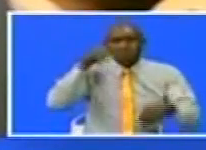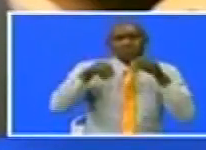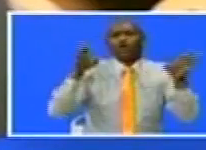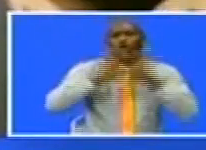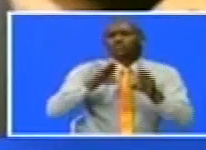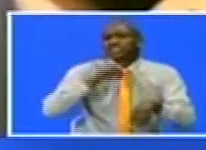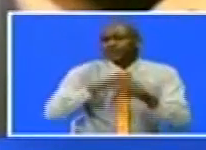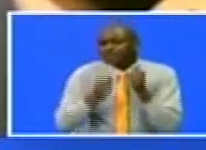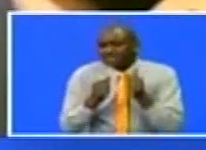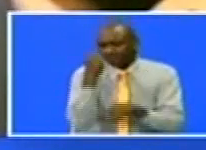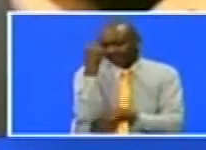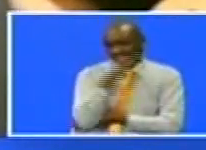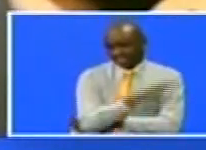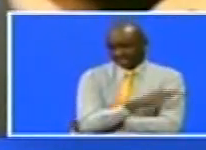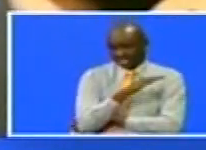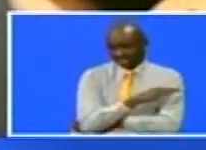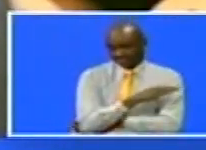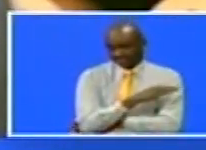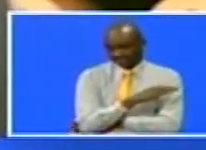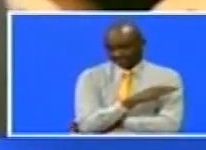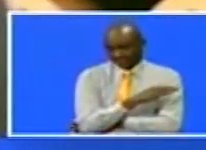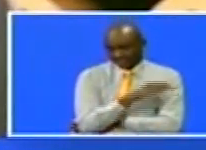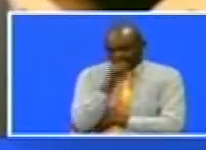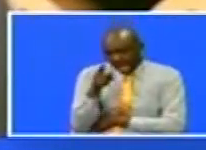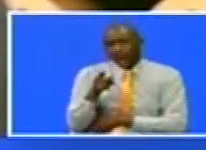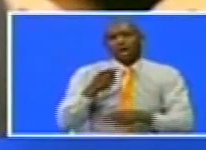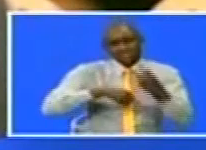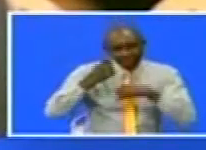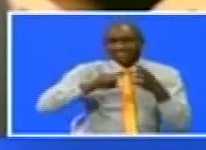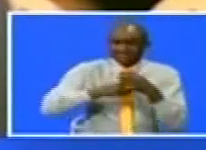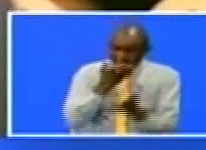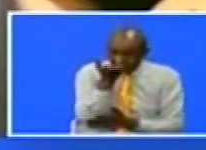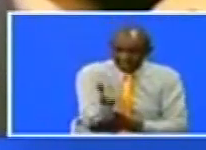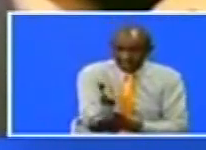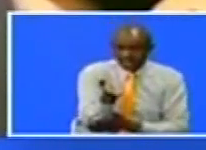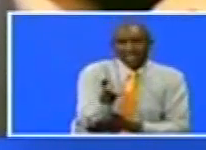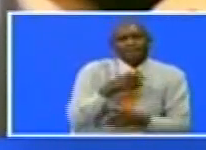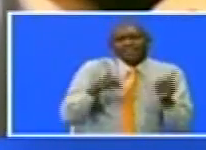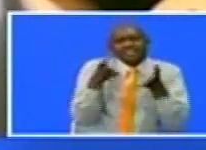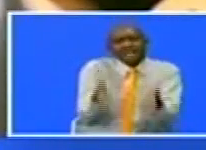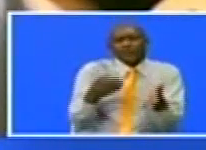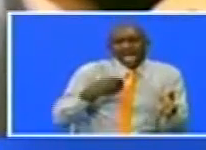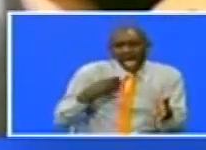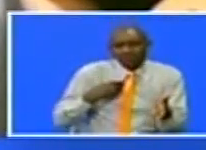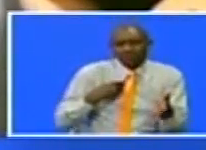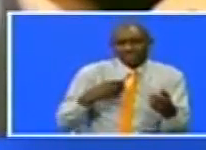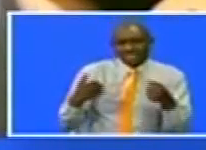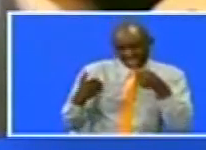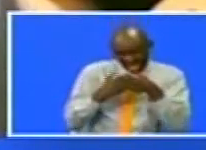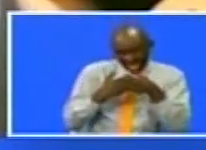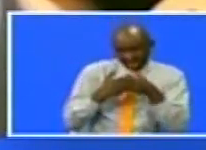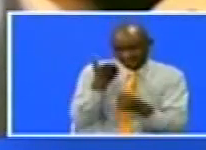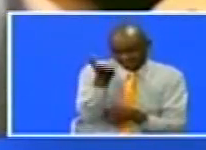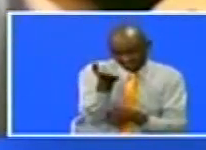saa 11 jioni na tayari shughuli hiyo ikaanza moja kwa moja. Kwa sasa tuna zaidi ya vituo 9 kati ya